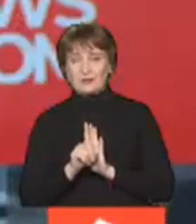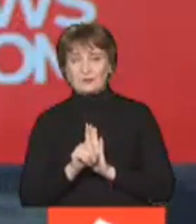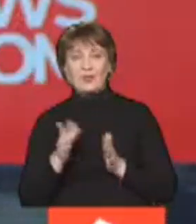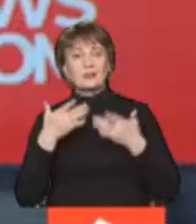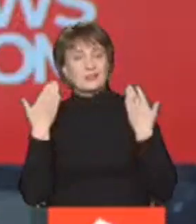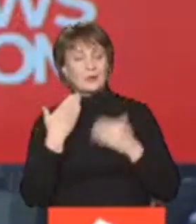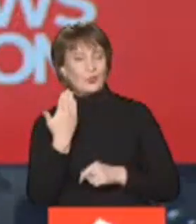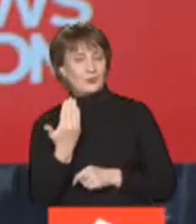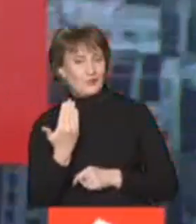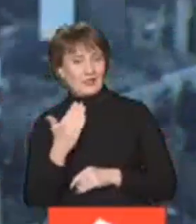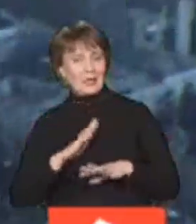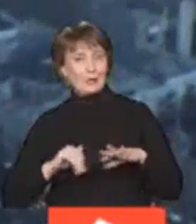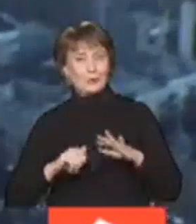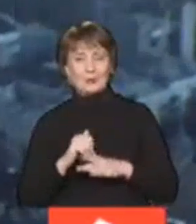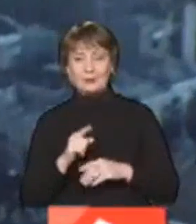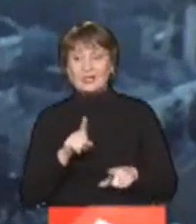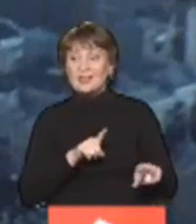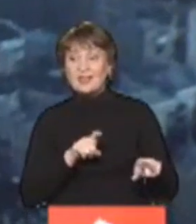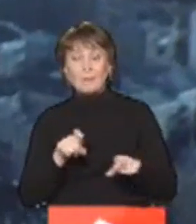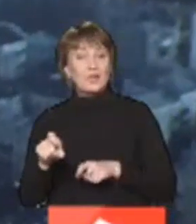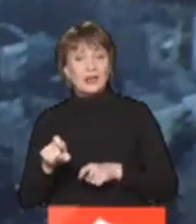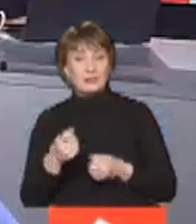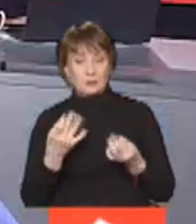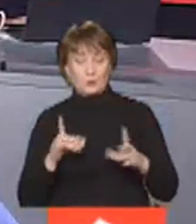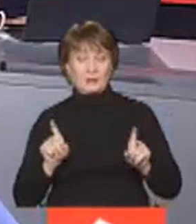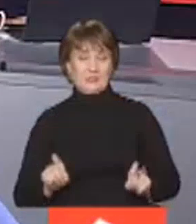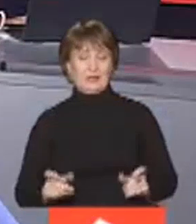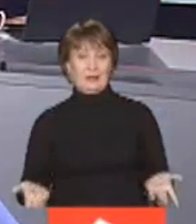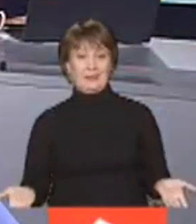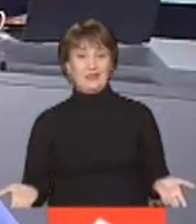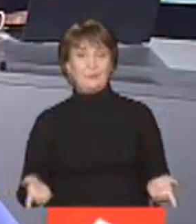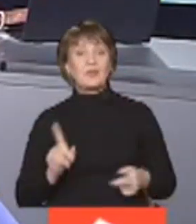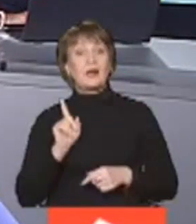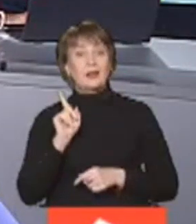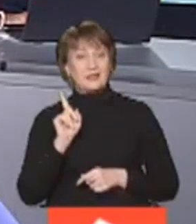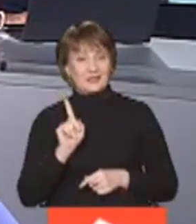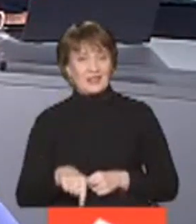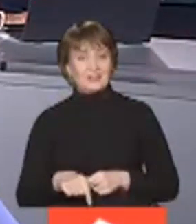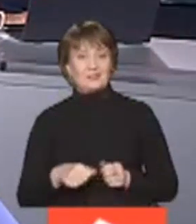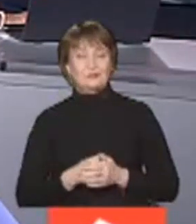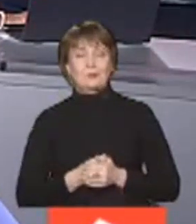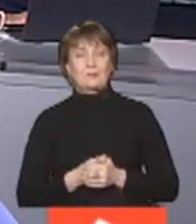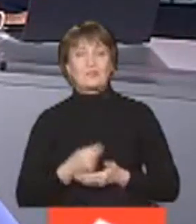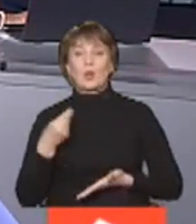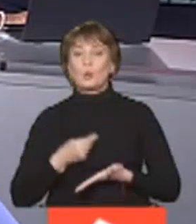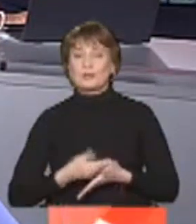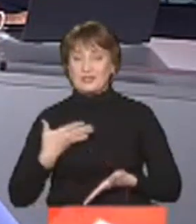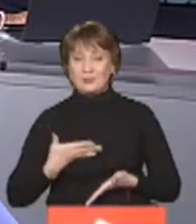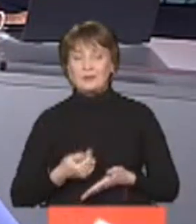руки. Василь, так. Це ж не бігати, це ж судіть. Ну, це теж так.